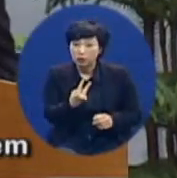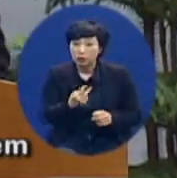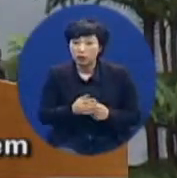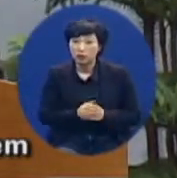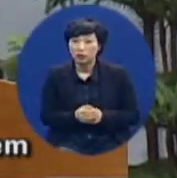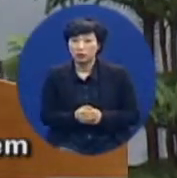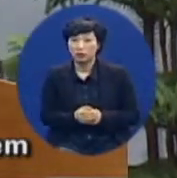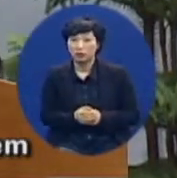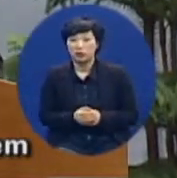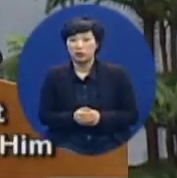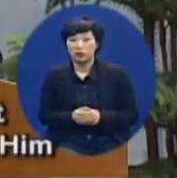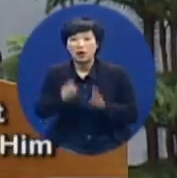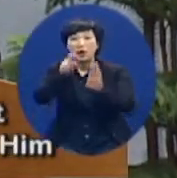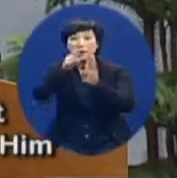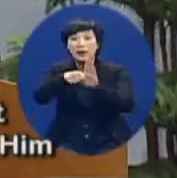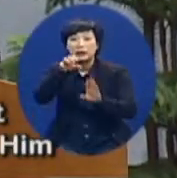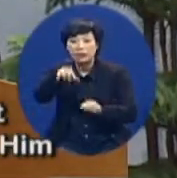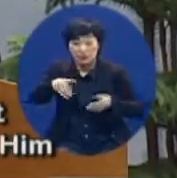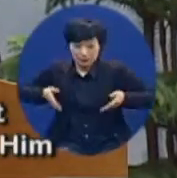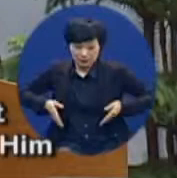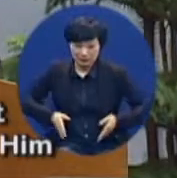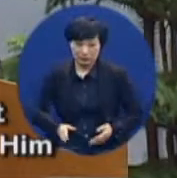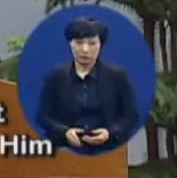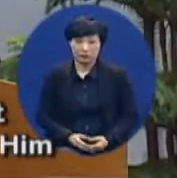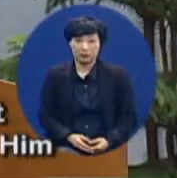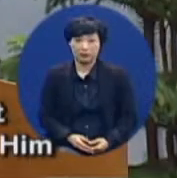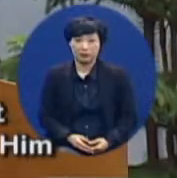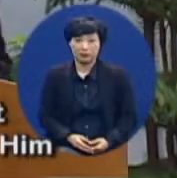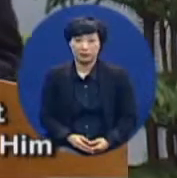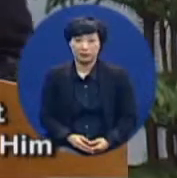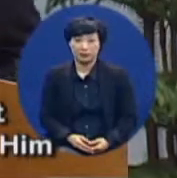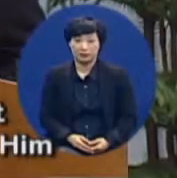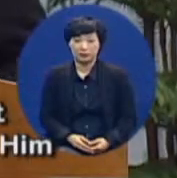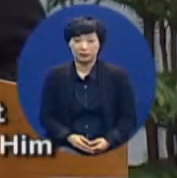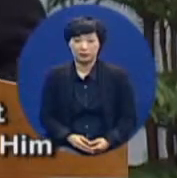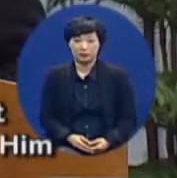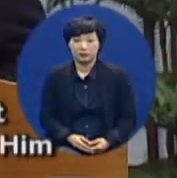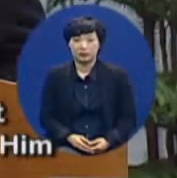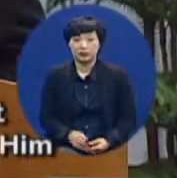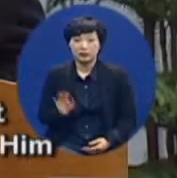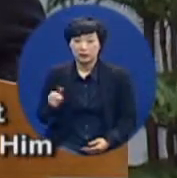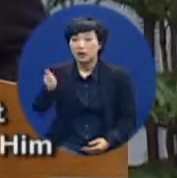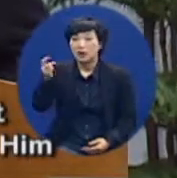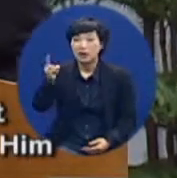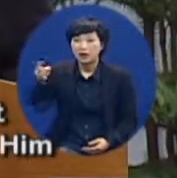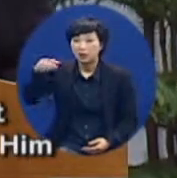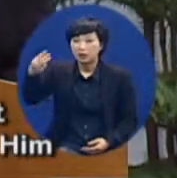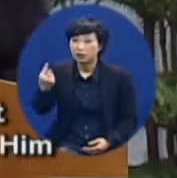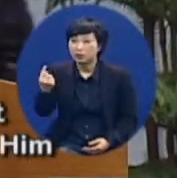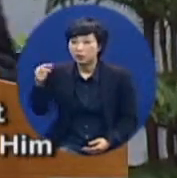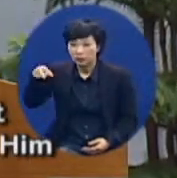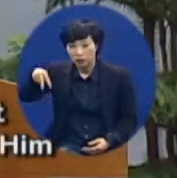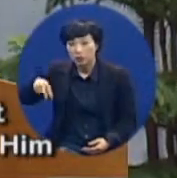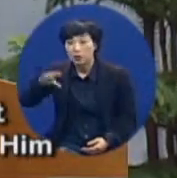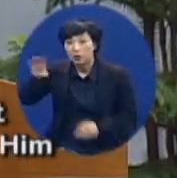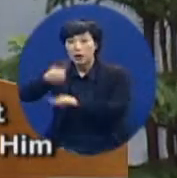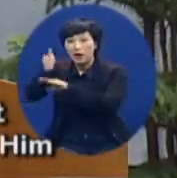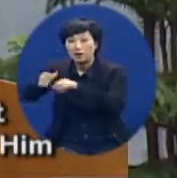고의적으로 베들레헴에 태어나서 헤롯의 죽임을 피해서 애굽에서